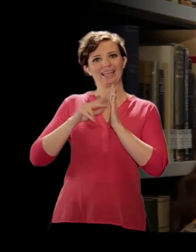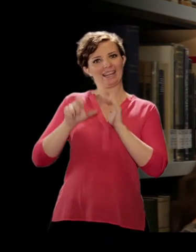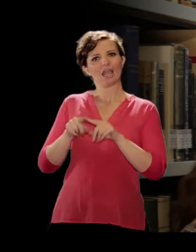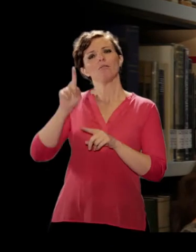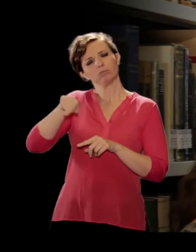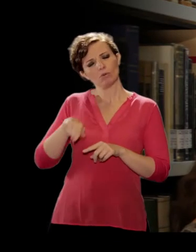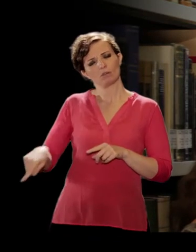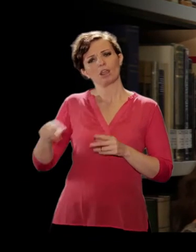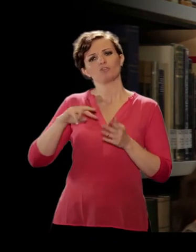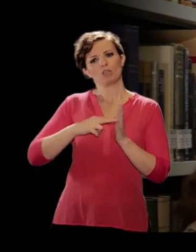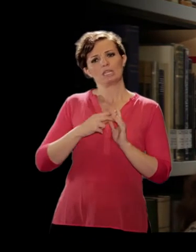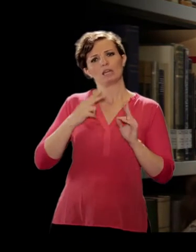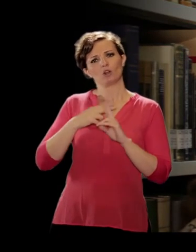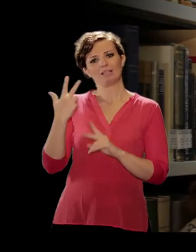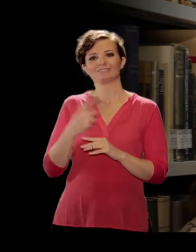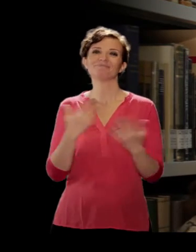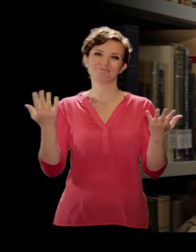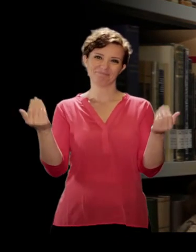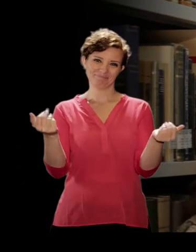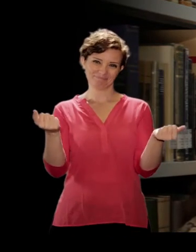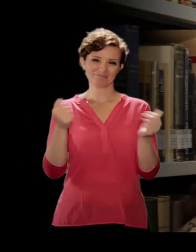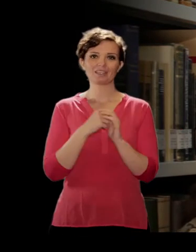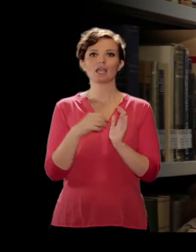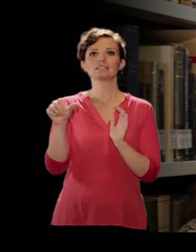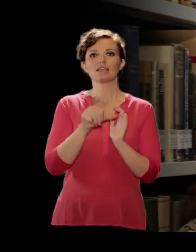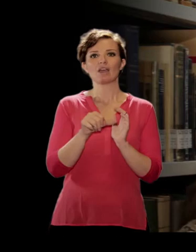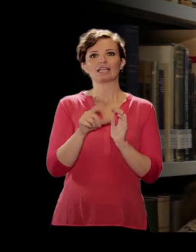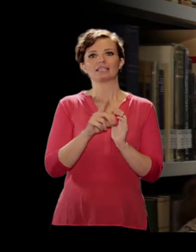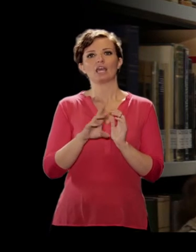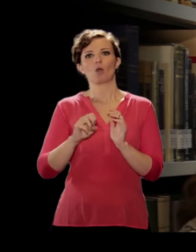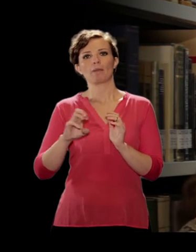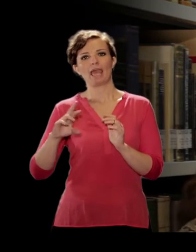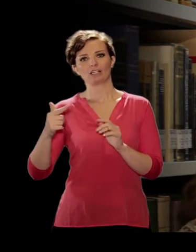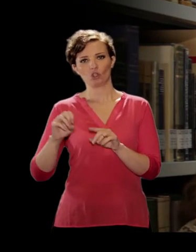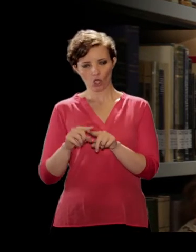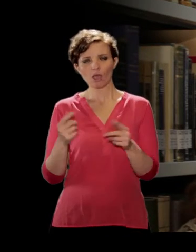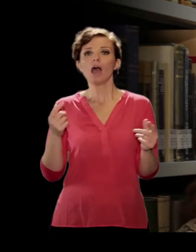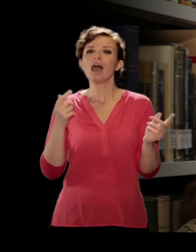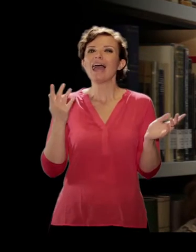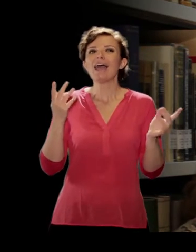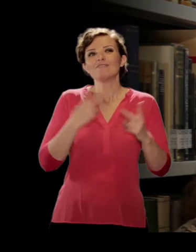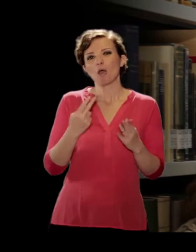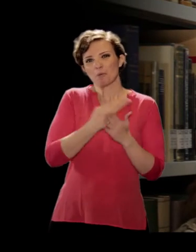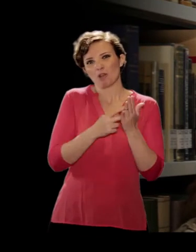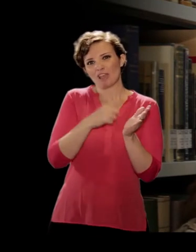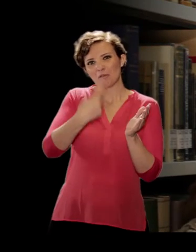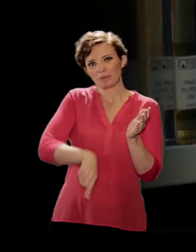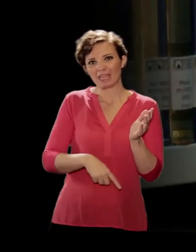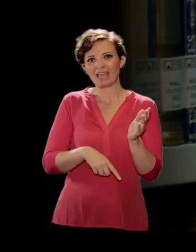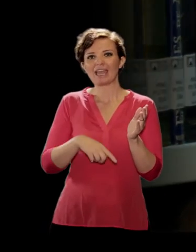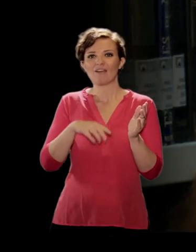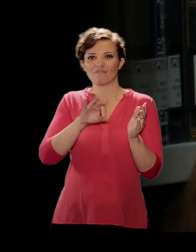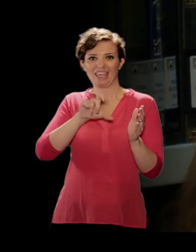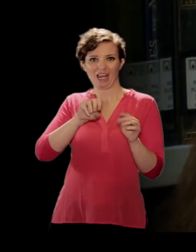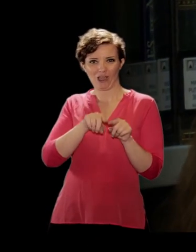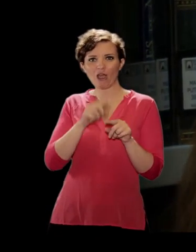anche lei ingegnere di Roma 3. Ciao, io sono Stefania De Roberto e diciamo che questo progetto Filo è